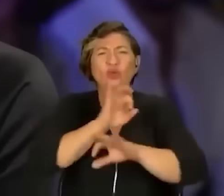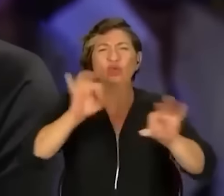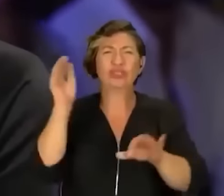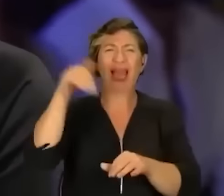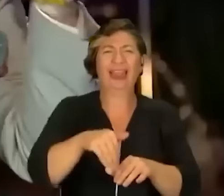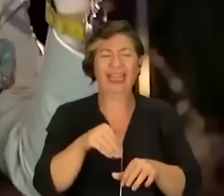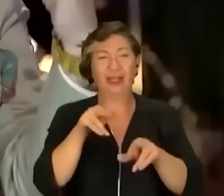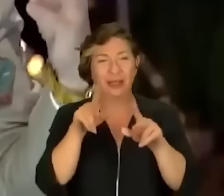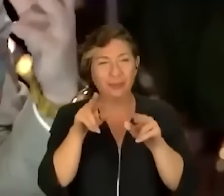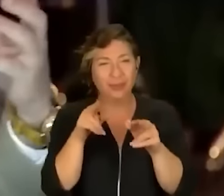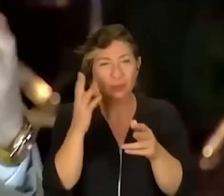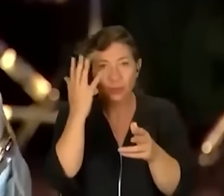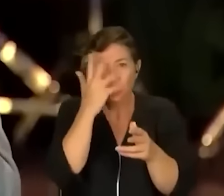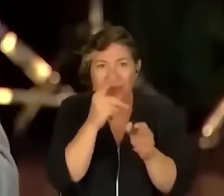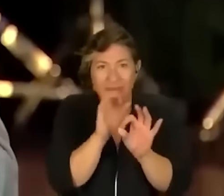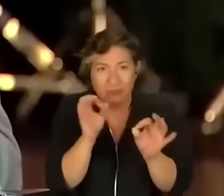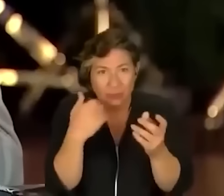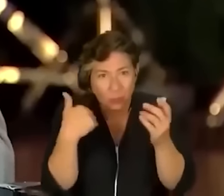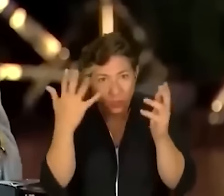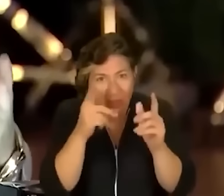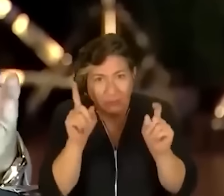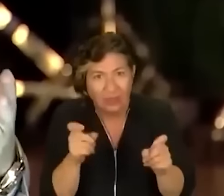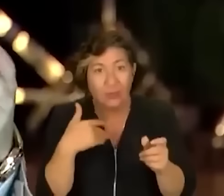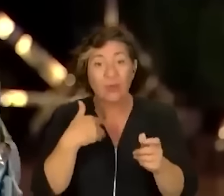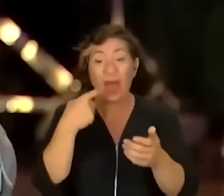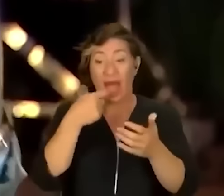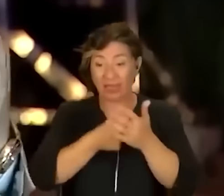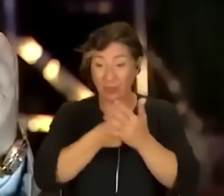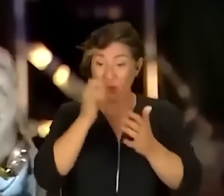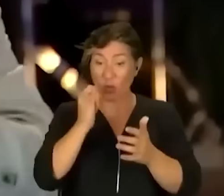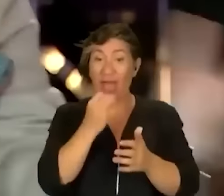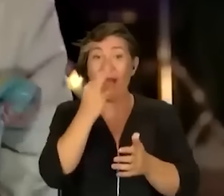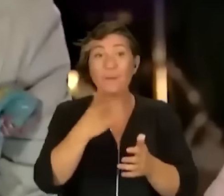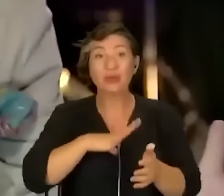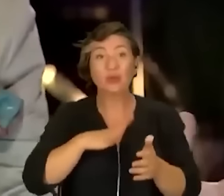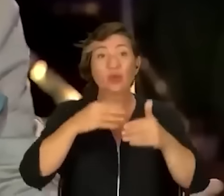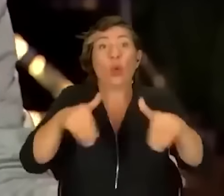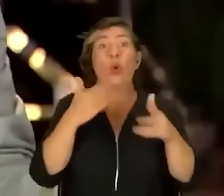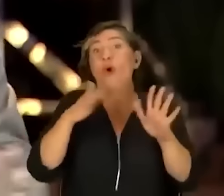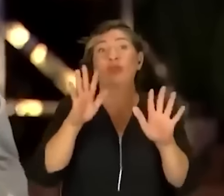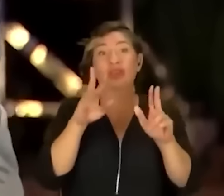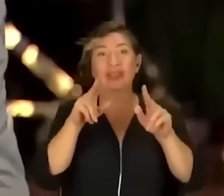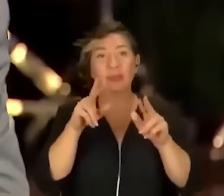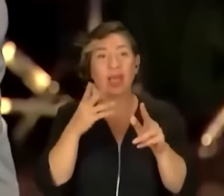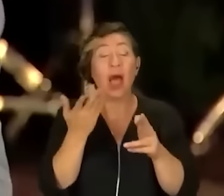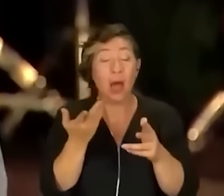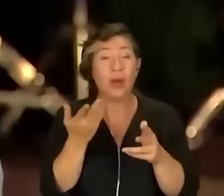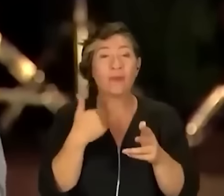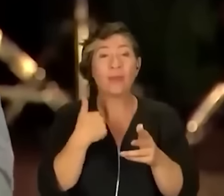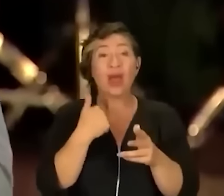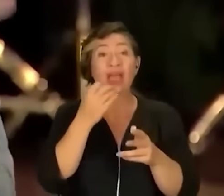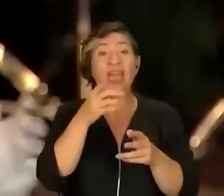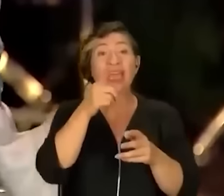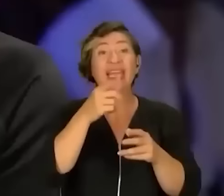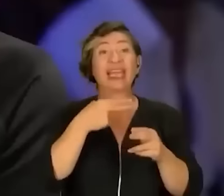geldi filan. Yani çünkü benim hakkımda kötü haber yapmak istedikleri için bunu yapıyor. Donu yoktu filan. Ama hakkımda şey haberi çok